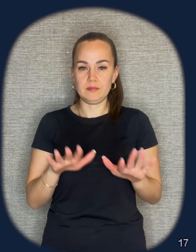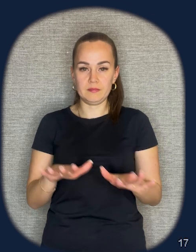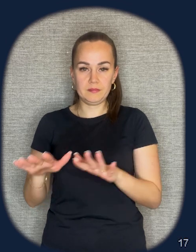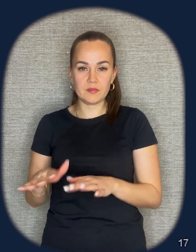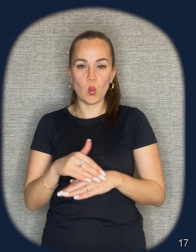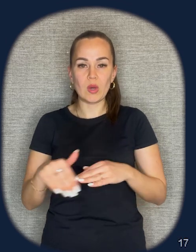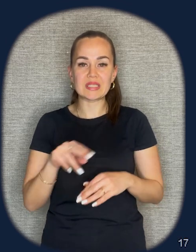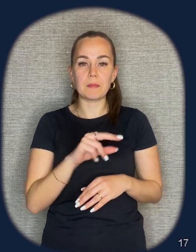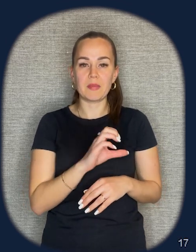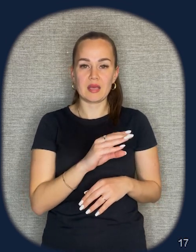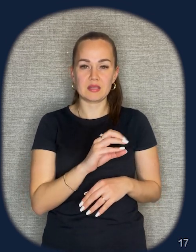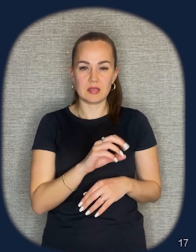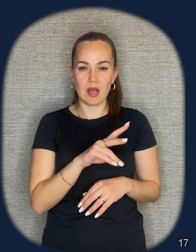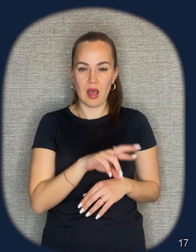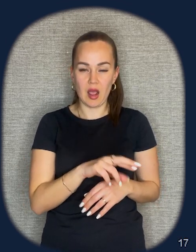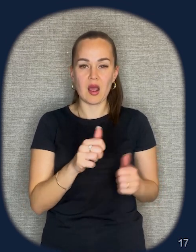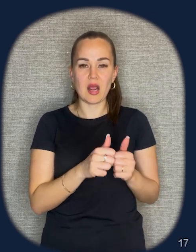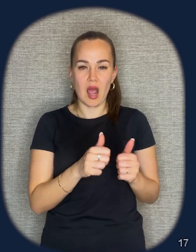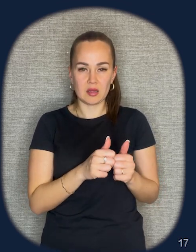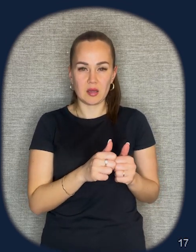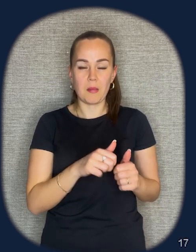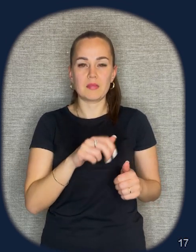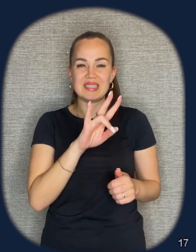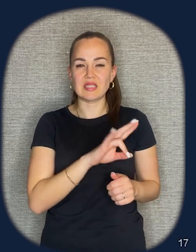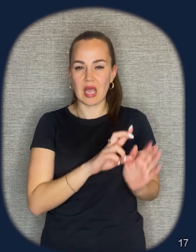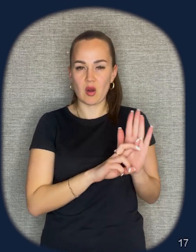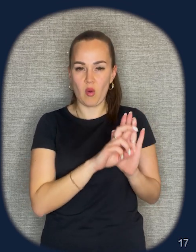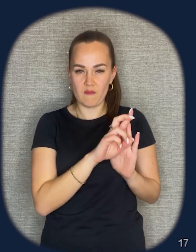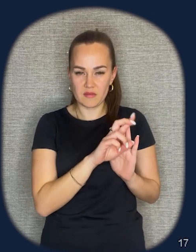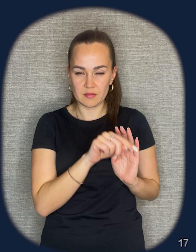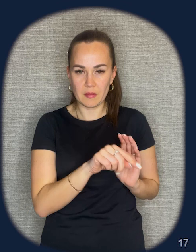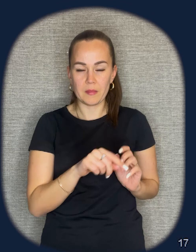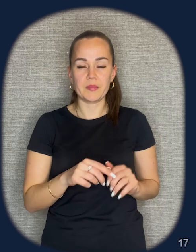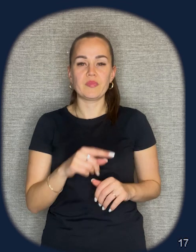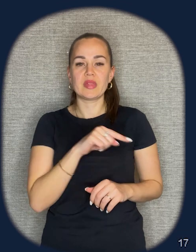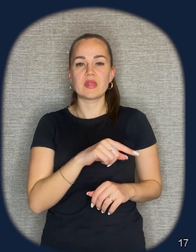предлагались два адреса это улица Пестеля рядом с пантелемоновская